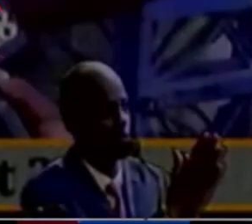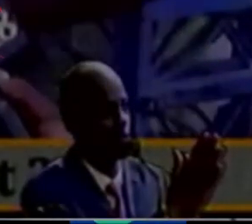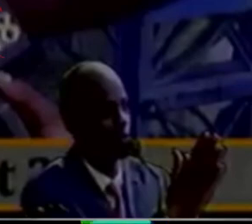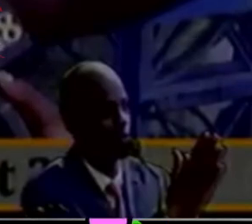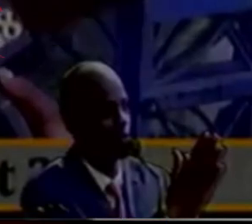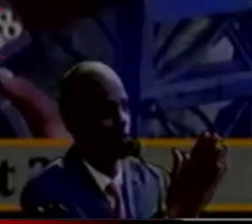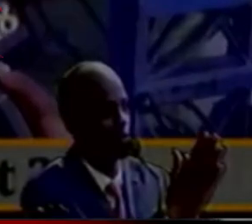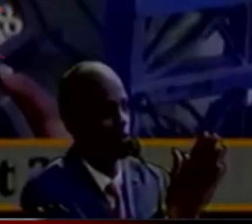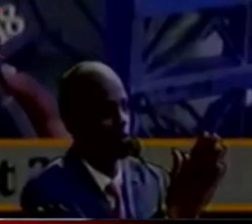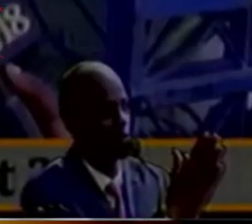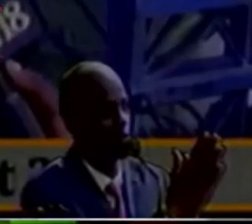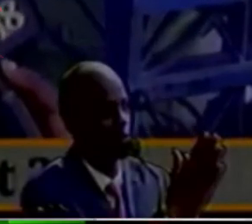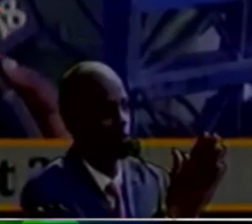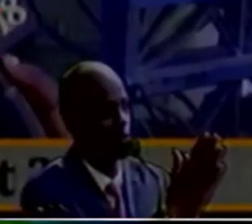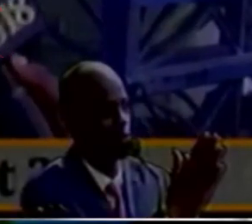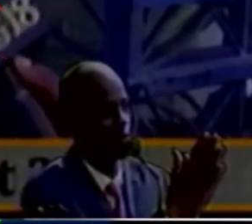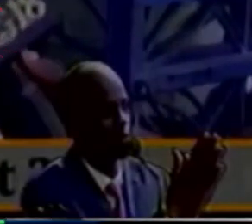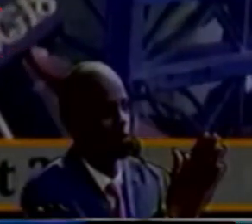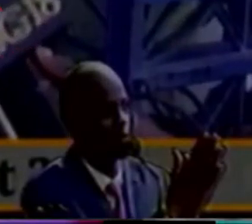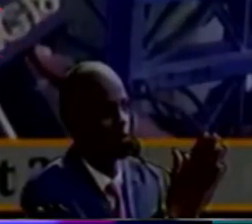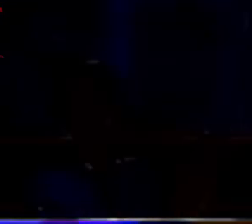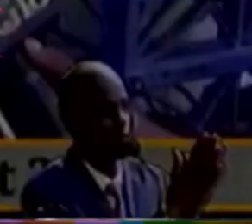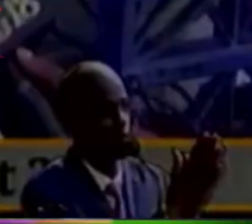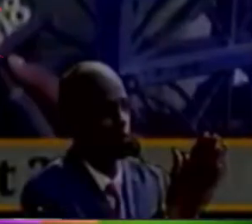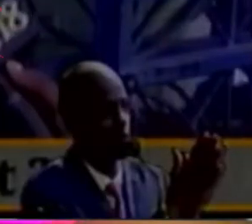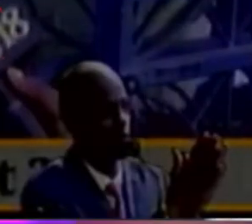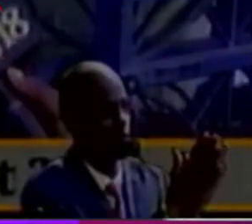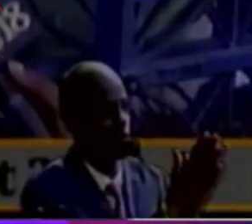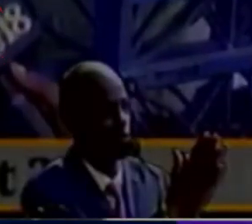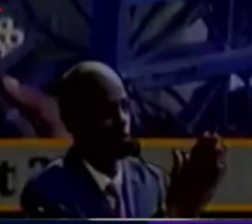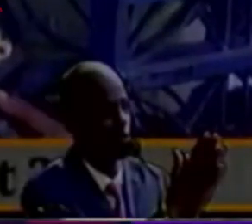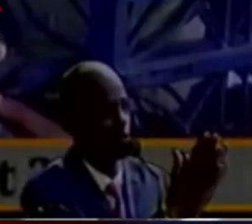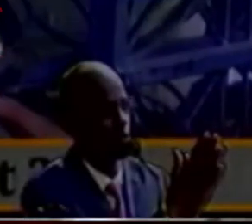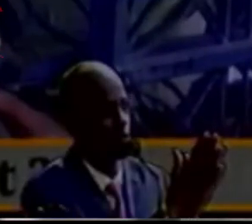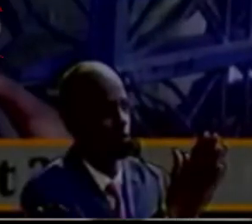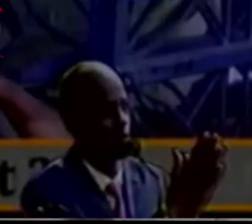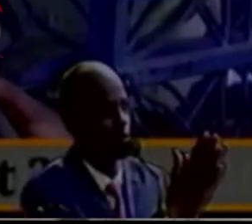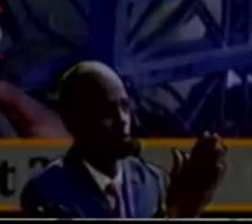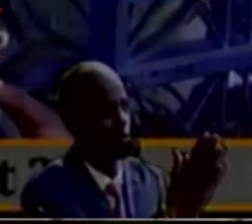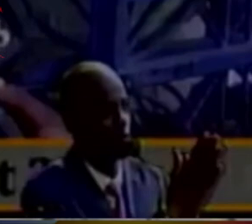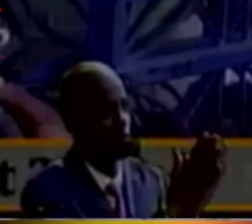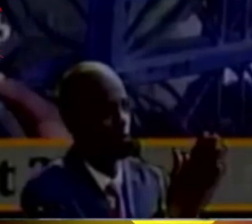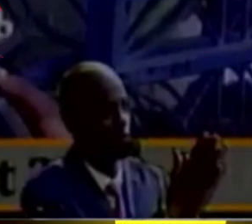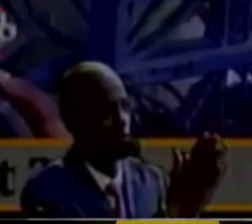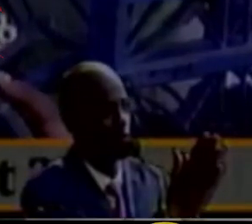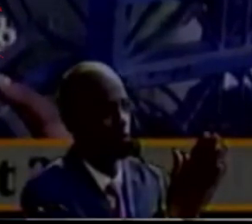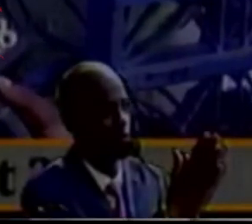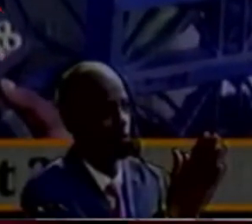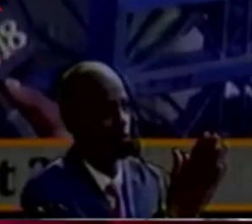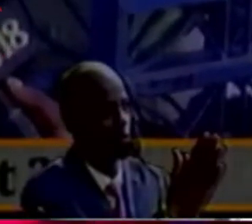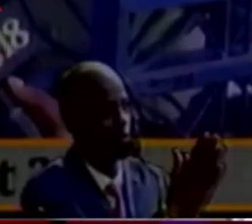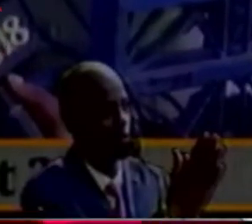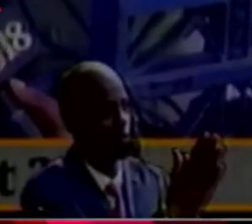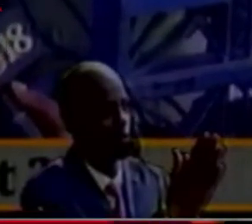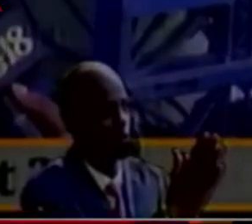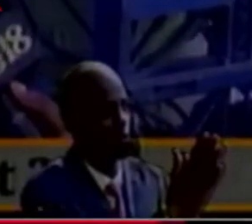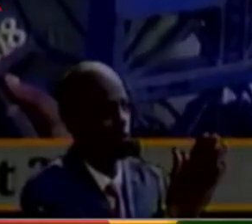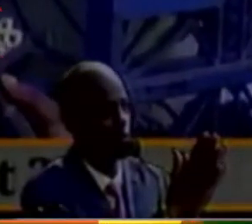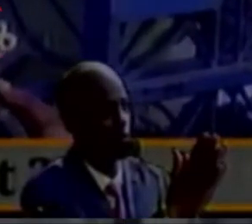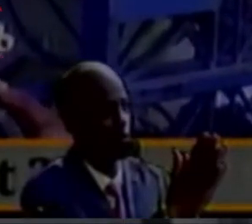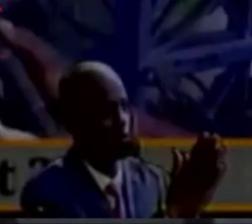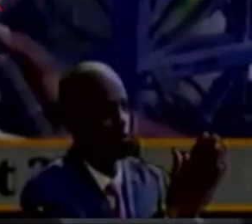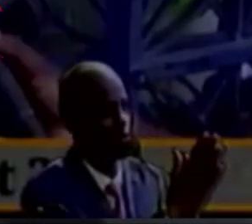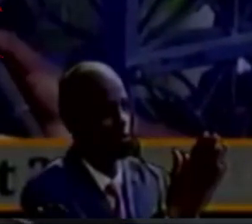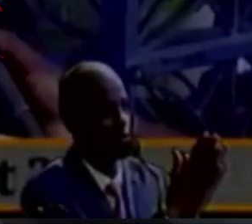commerce là. 21 années? Oui. C'est plus combien de bagailles à l'issue avec eux? Rien. Pour tout le monde manger. Pour payer caille pour